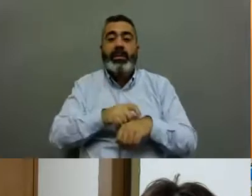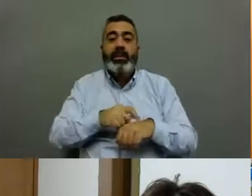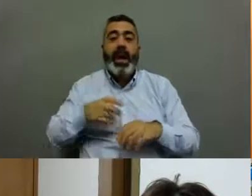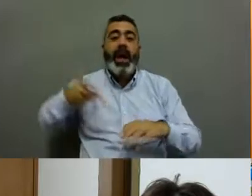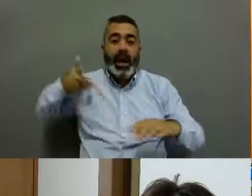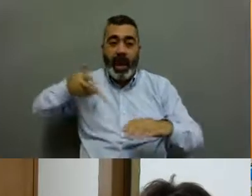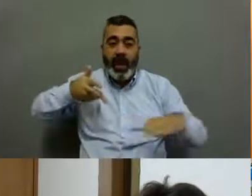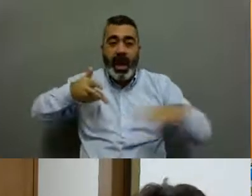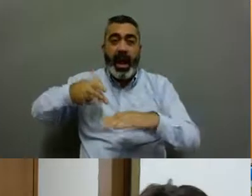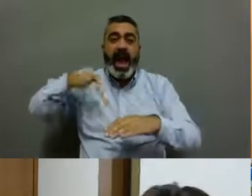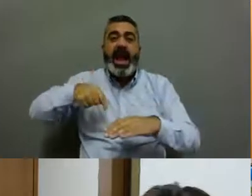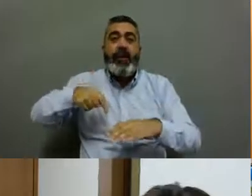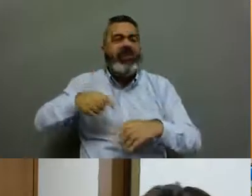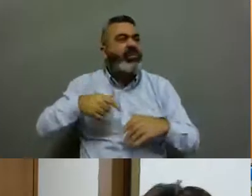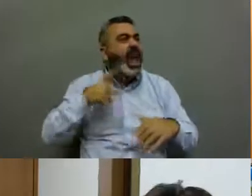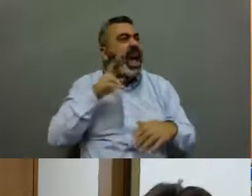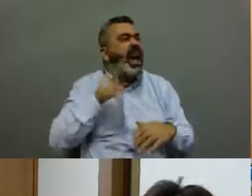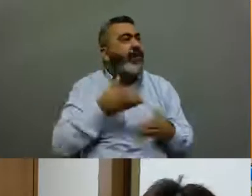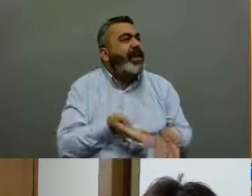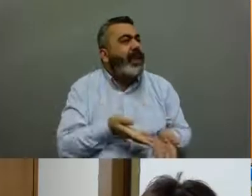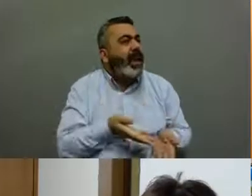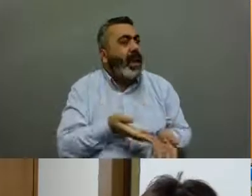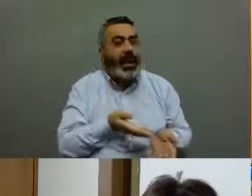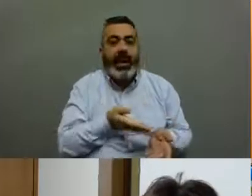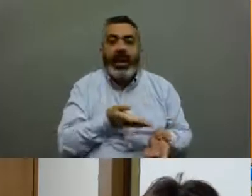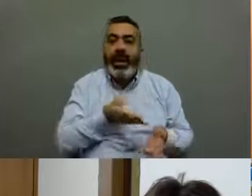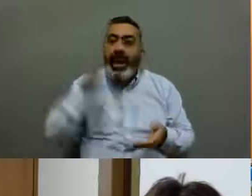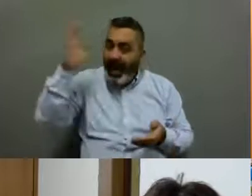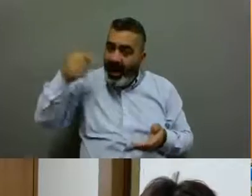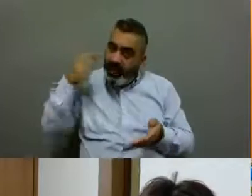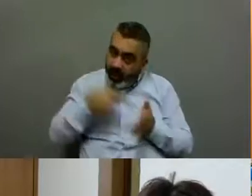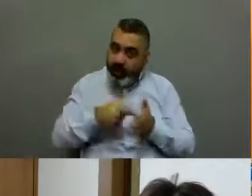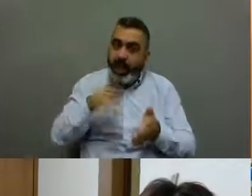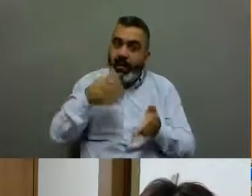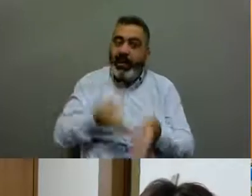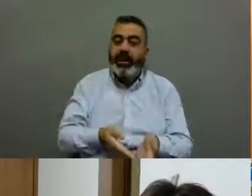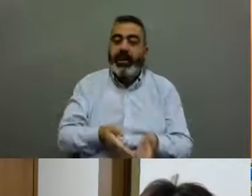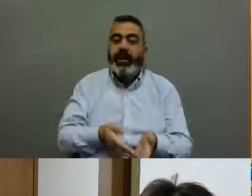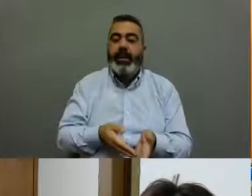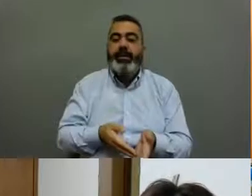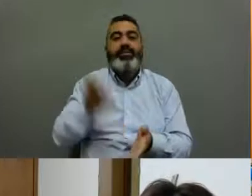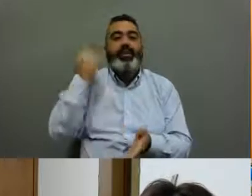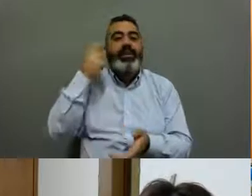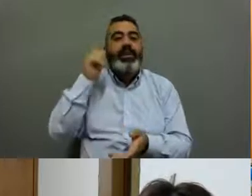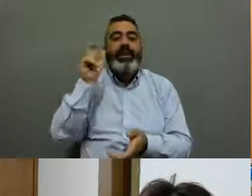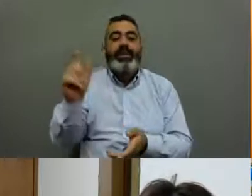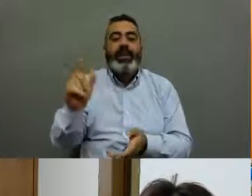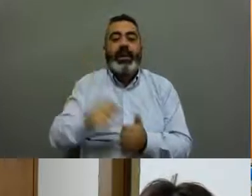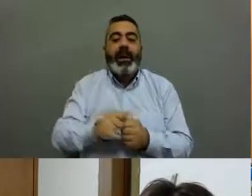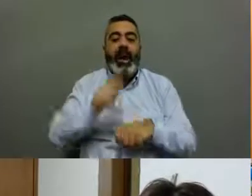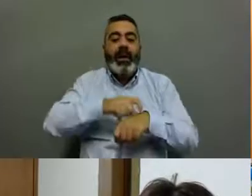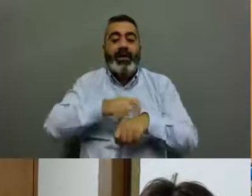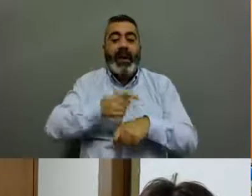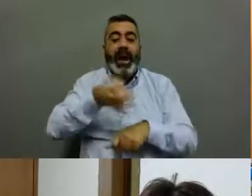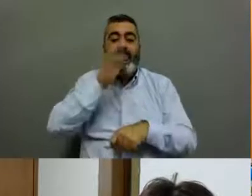ράμπα, πολλές φορές δεν ήξεραν τι είναι η ράμπα και για ποιο λόγο θα έπρεπε να έρθουν και τους καλούμε. Κάποια στιγμή εμένα με είχαν διώξει από μια